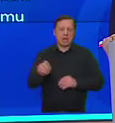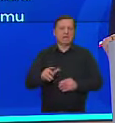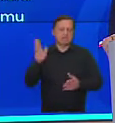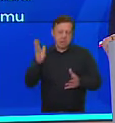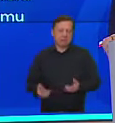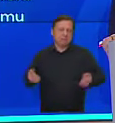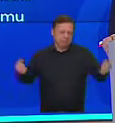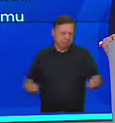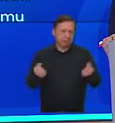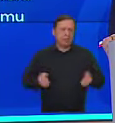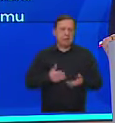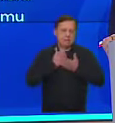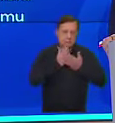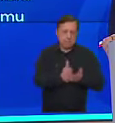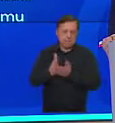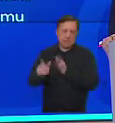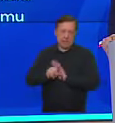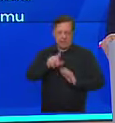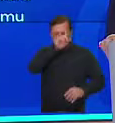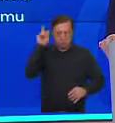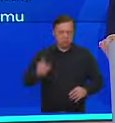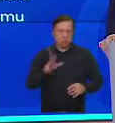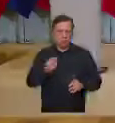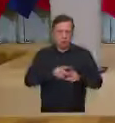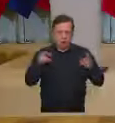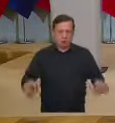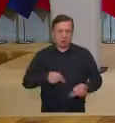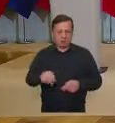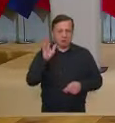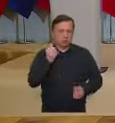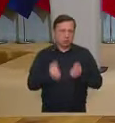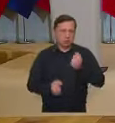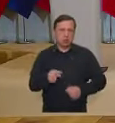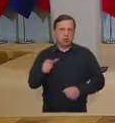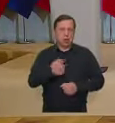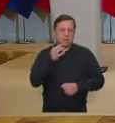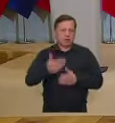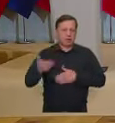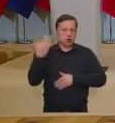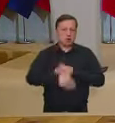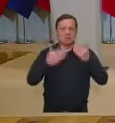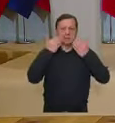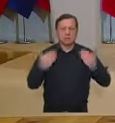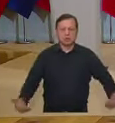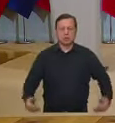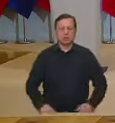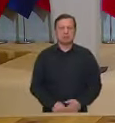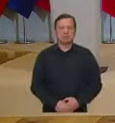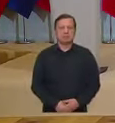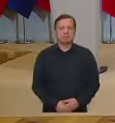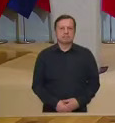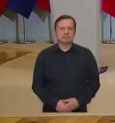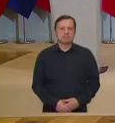pomagać Polakom przejść przez te trudne czasy. Dziękuję bardzo. To było ostatnie pytanie. Dziękuję bardzo za udział w konferencji.